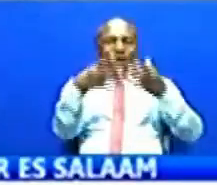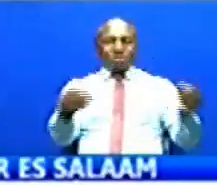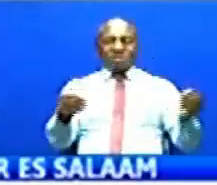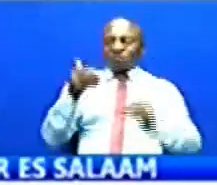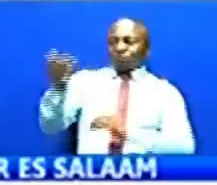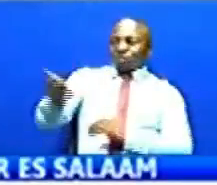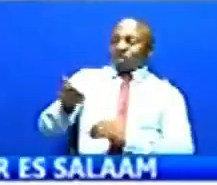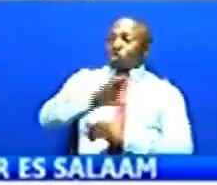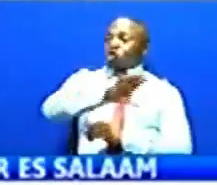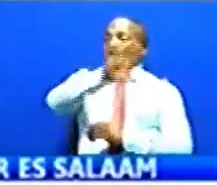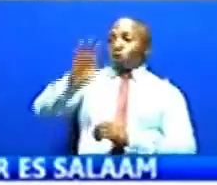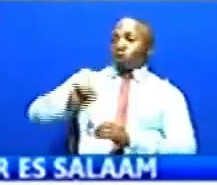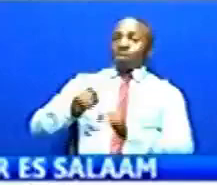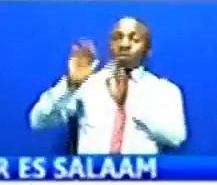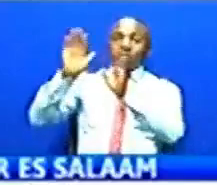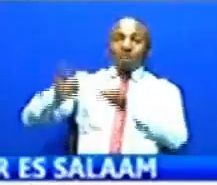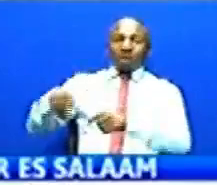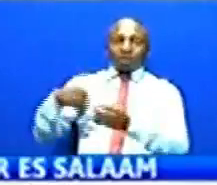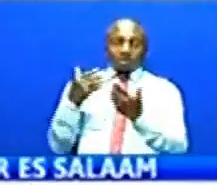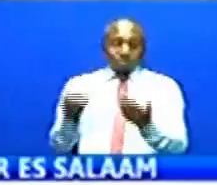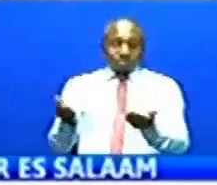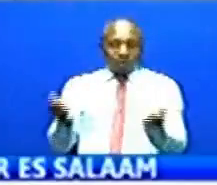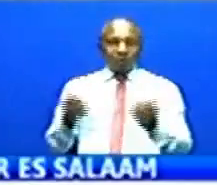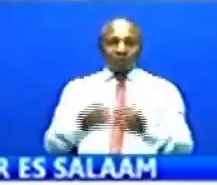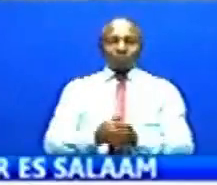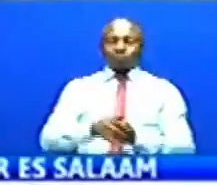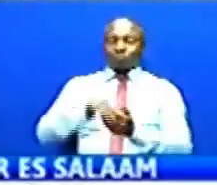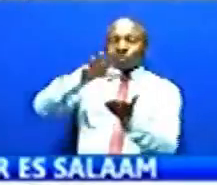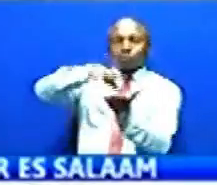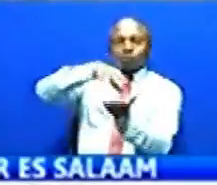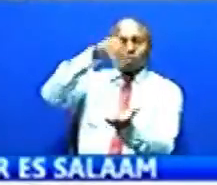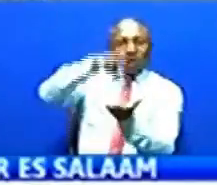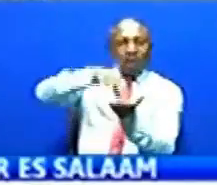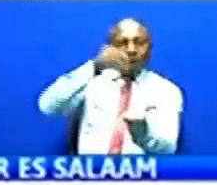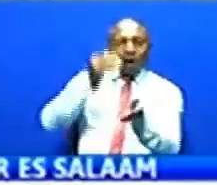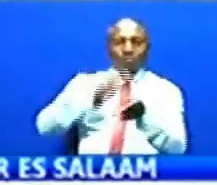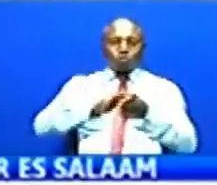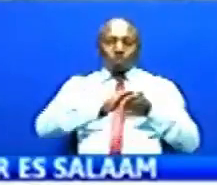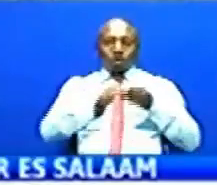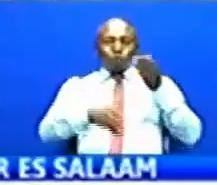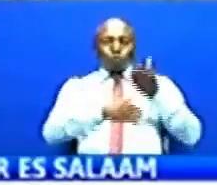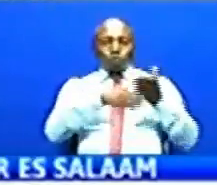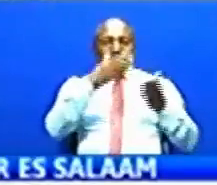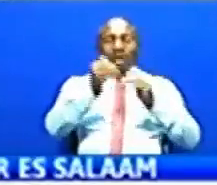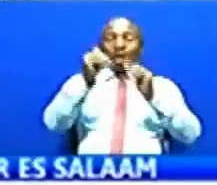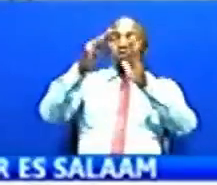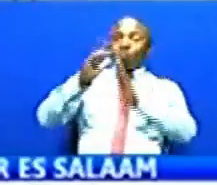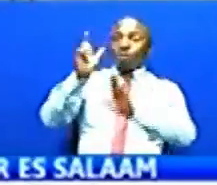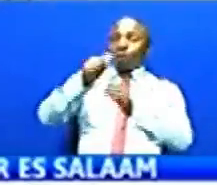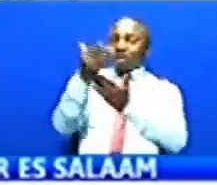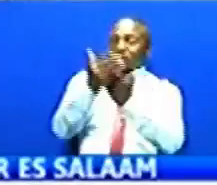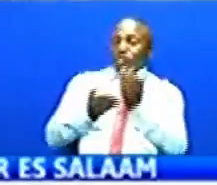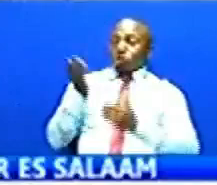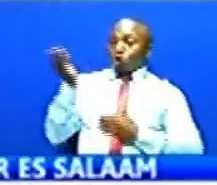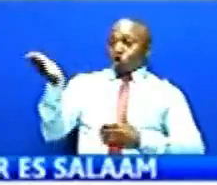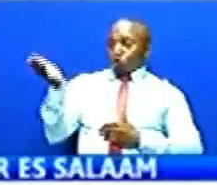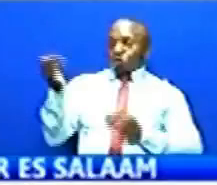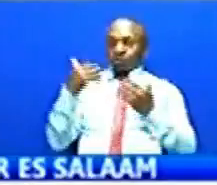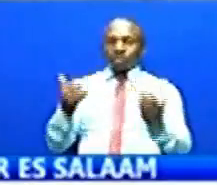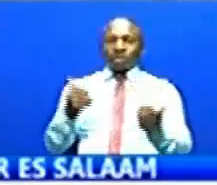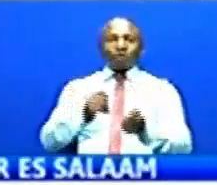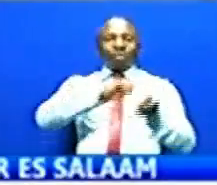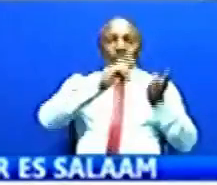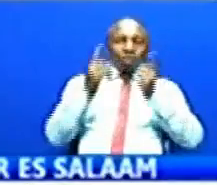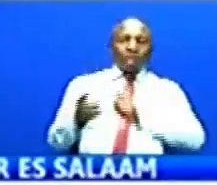tukaangamiza kijiji chote ambacho kimebaki kwa hivi sasa. Mchanga uliotumika kujenga nyumba za wakazi hawa ndio huo ambao